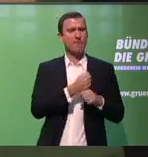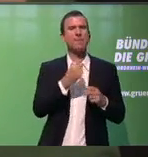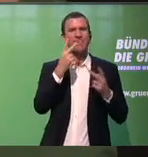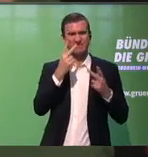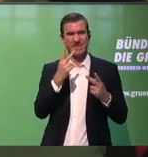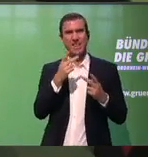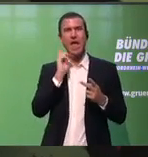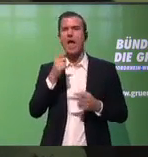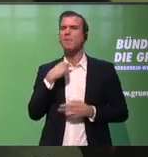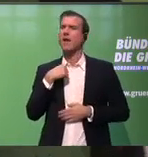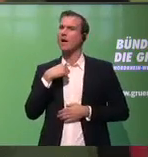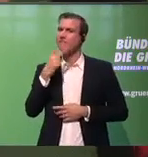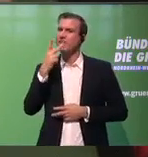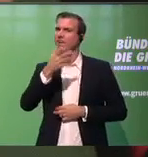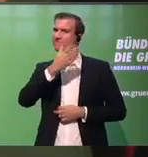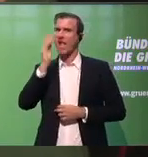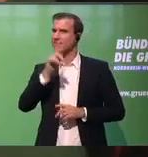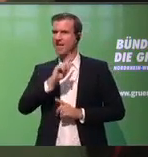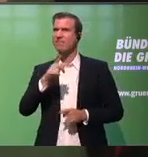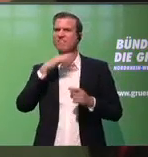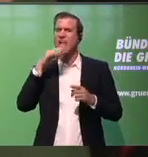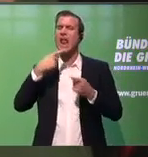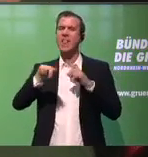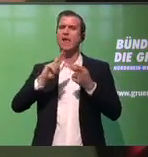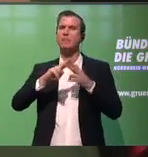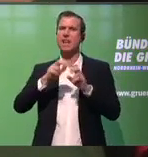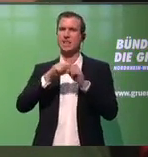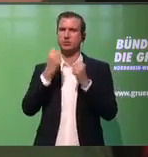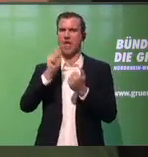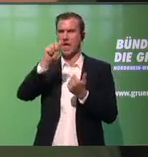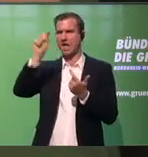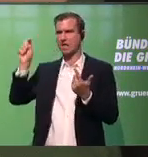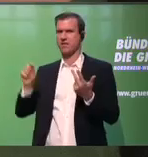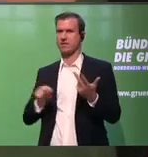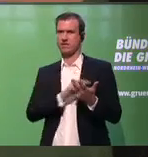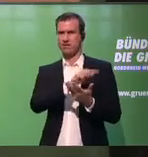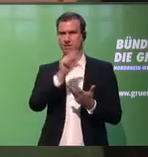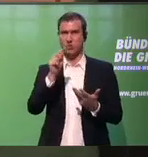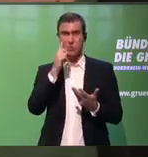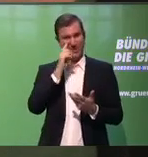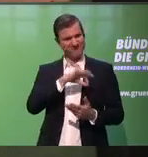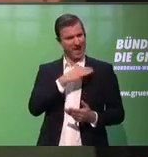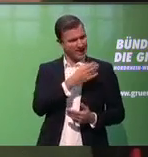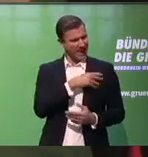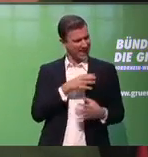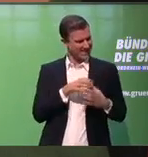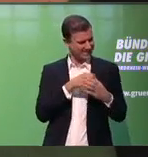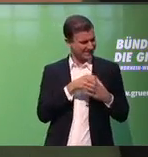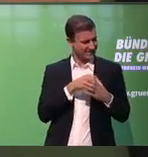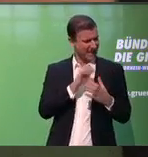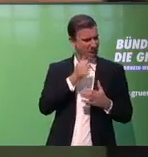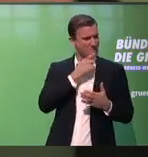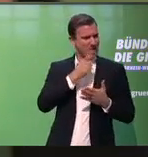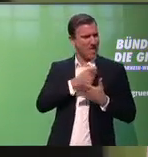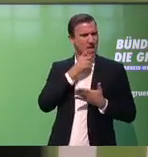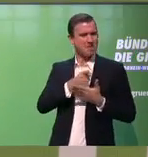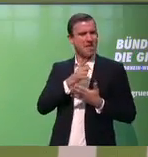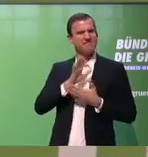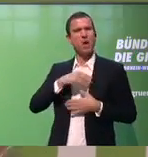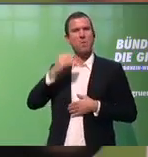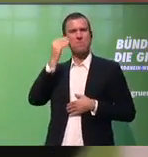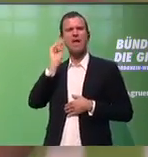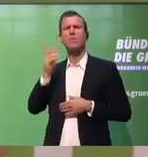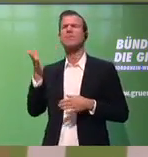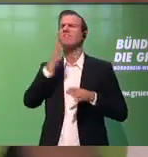es gibt auch noch eine ganze Reihe von anderen Mitgliedstaaten der Europäischen Union. Und es kann nicht sein, dass wir weitermachen wie bisher, dass immer irgendwie vorher Merkel